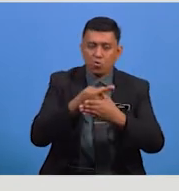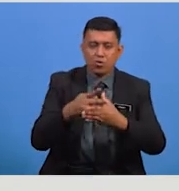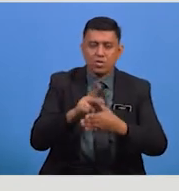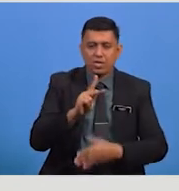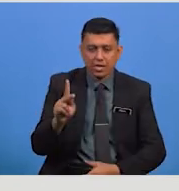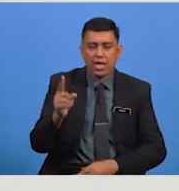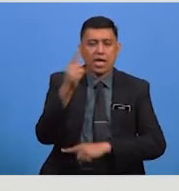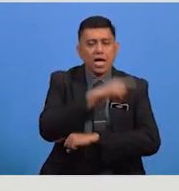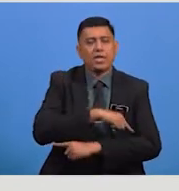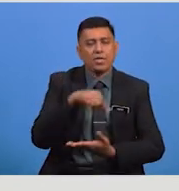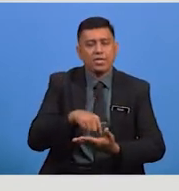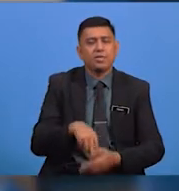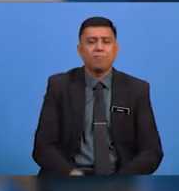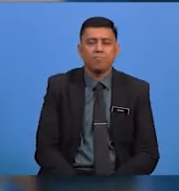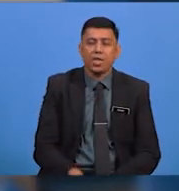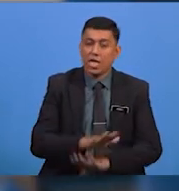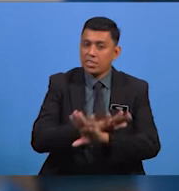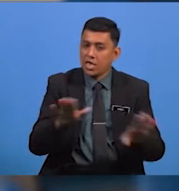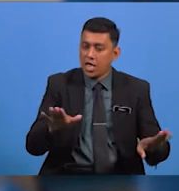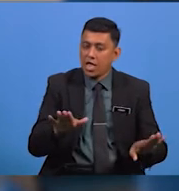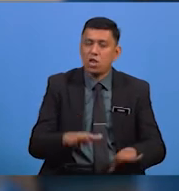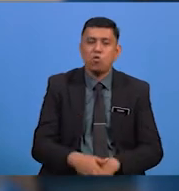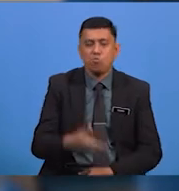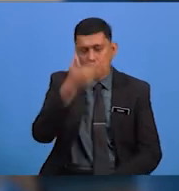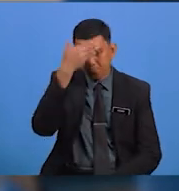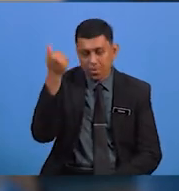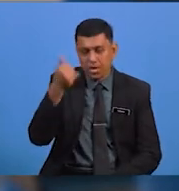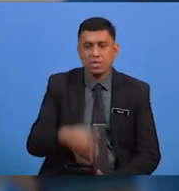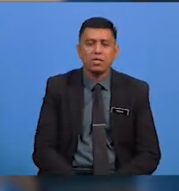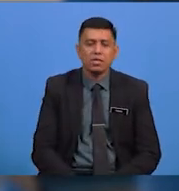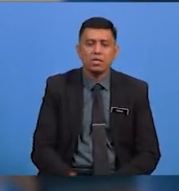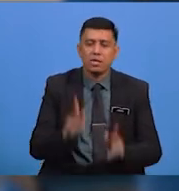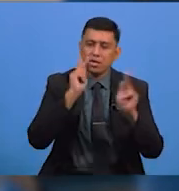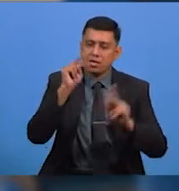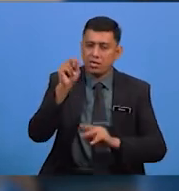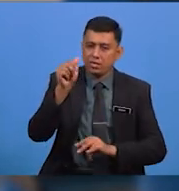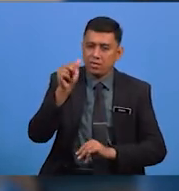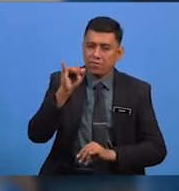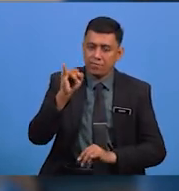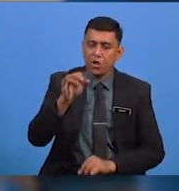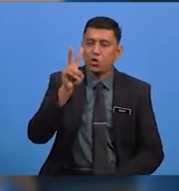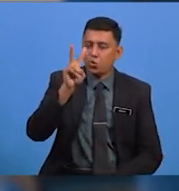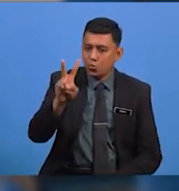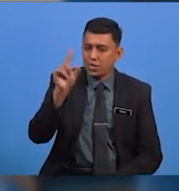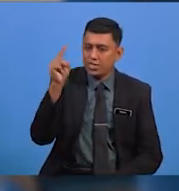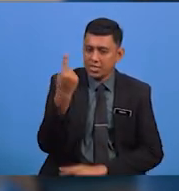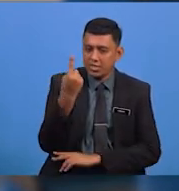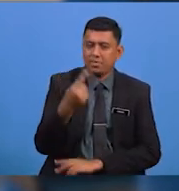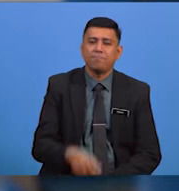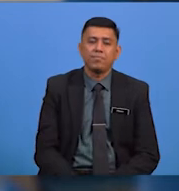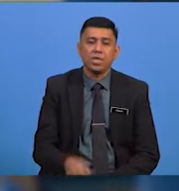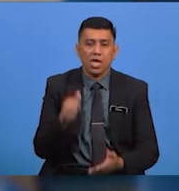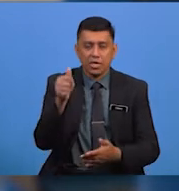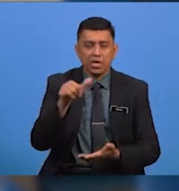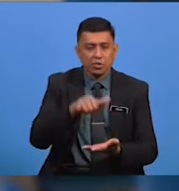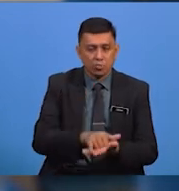kongsikan pada hari ini. Jangan lupa, kata nafi hanya mempunyai dua